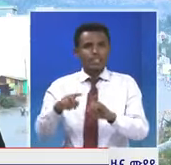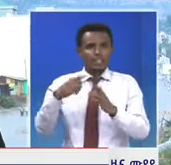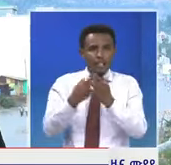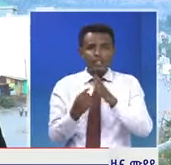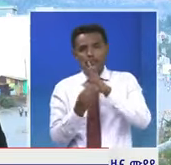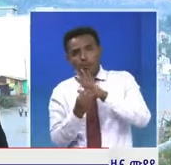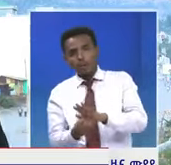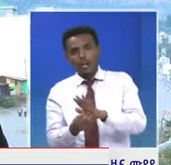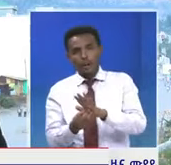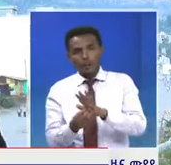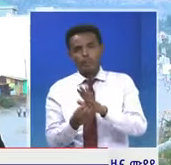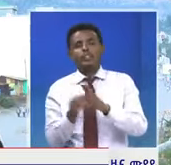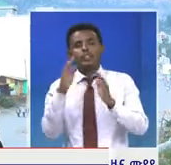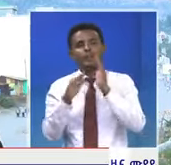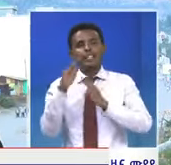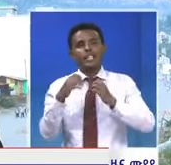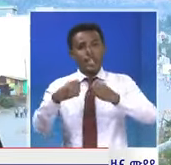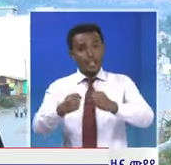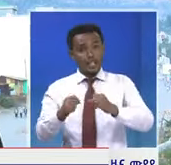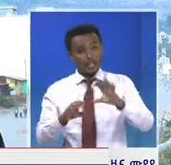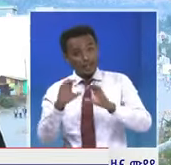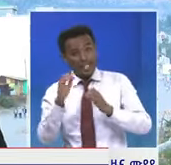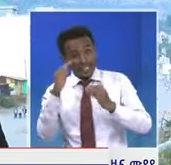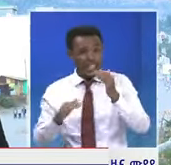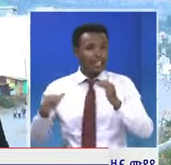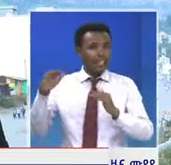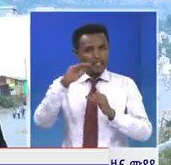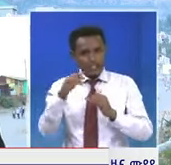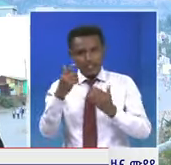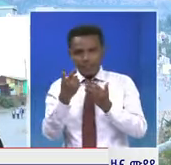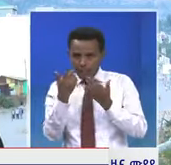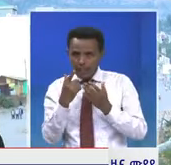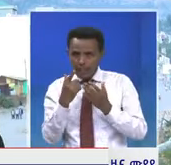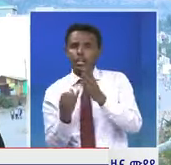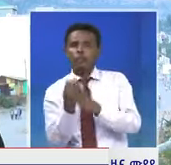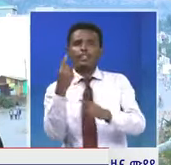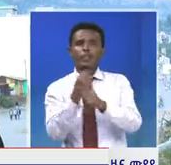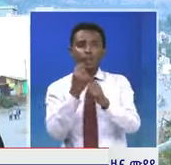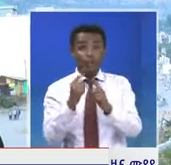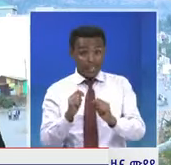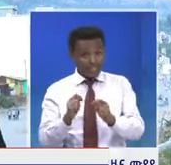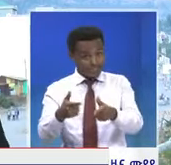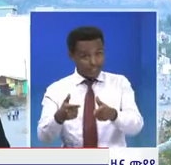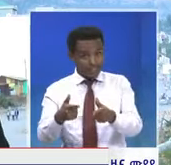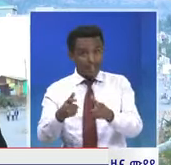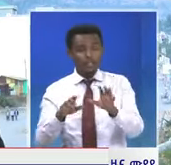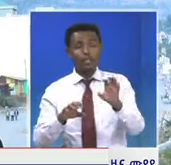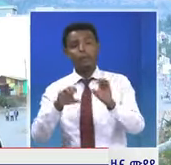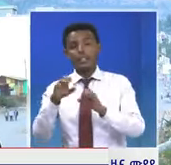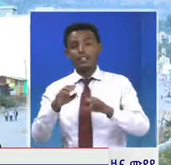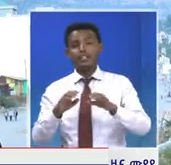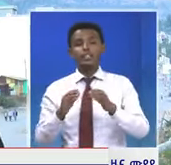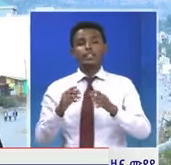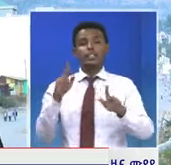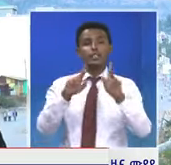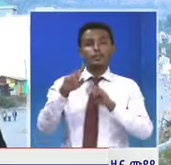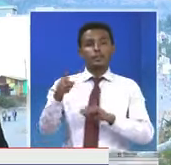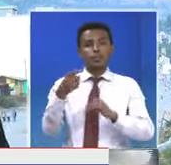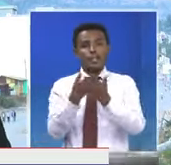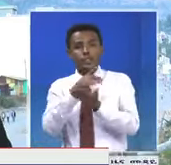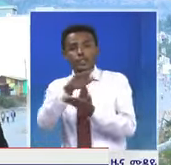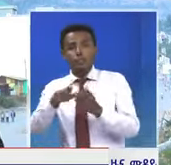ጭቆና የበለጠ እንዲጠነክር የሚያደርገውና ለቀጣይ የተለያዩ የልማት ተግባራትን በቅልጥፍና የሚያከናውን ህዝብ ስለሆነ ለዚህ የሽብር